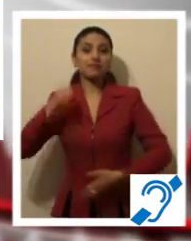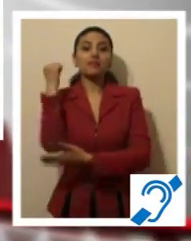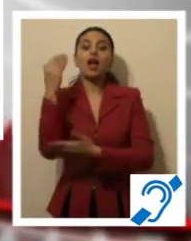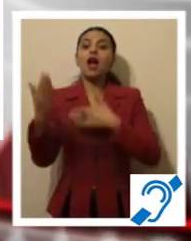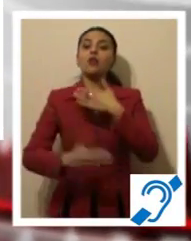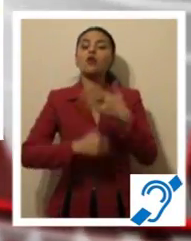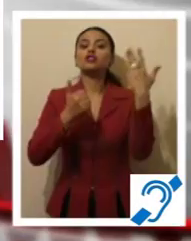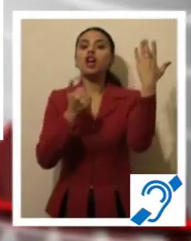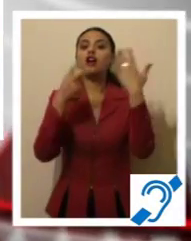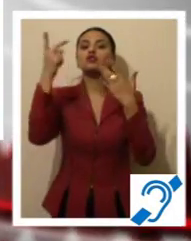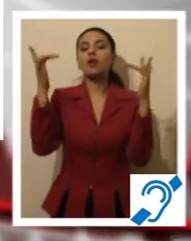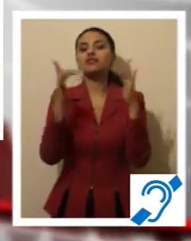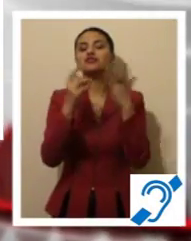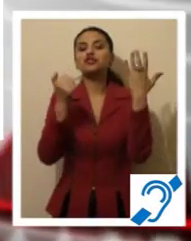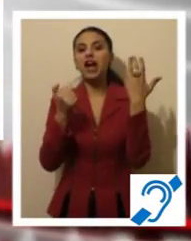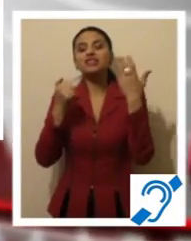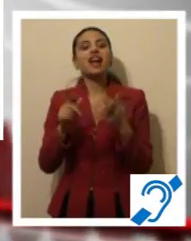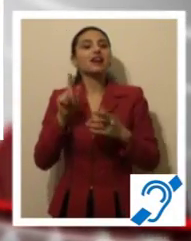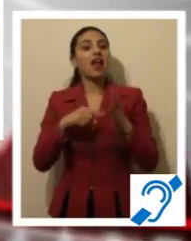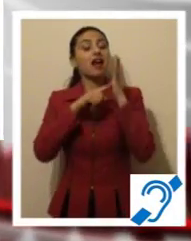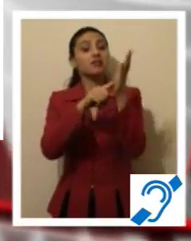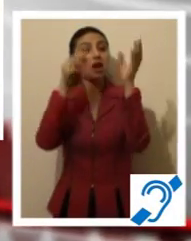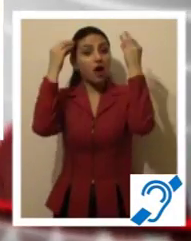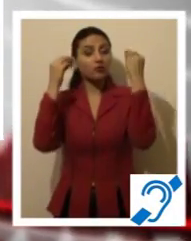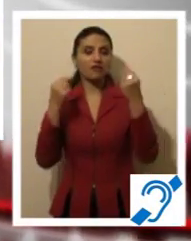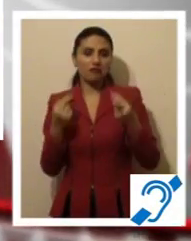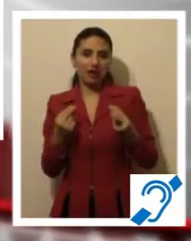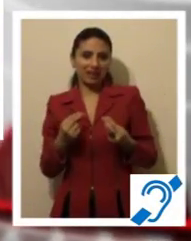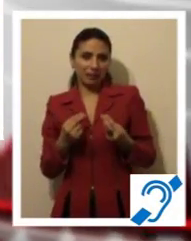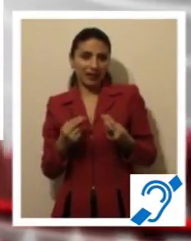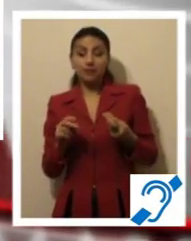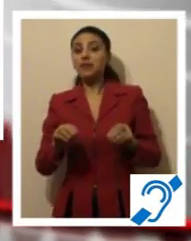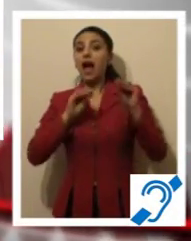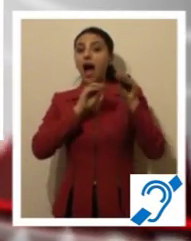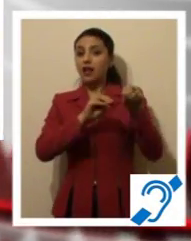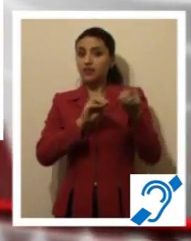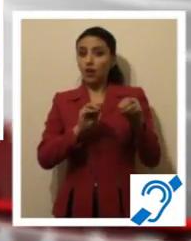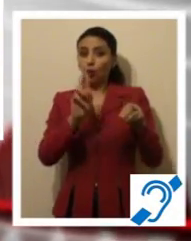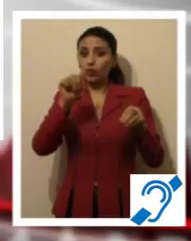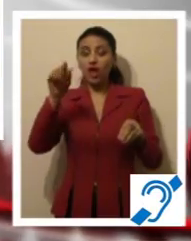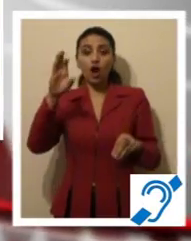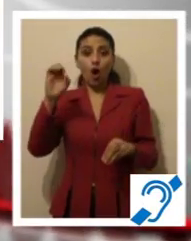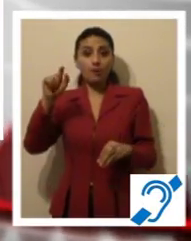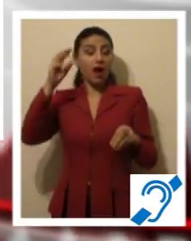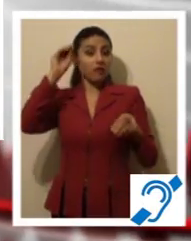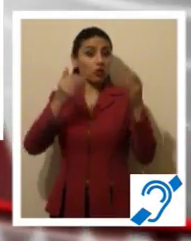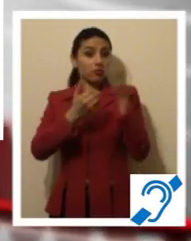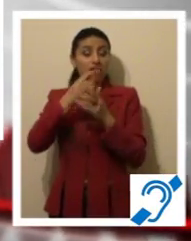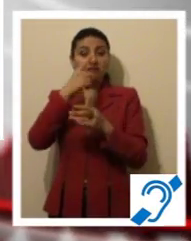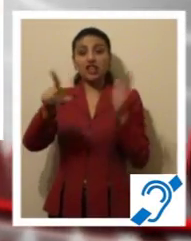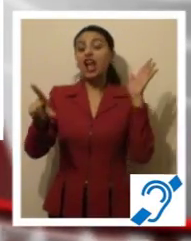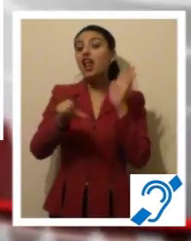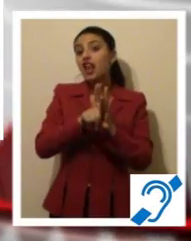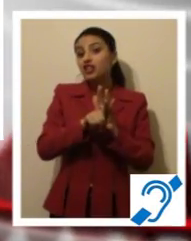urmă cu 62-60, iar rezultatul se anunță la fel de încins. Antrenorul Andel Comandic a introdus, așa cum prevede